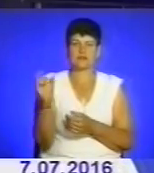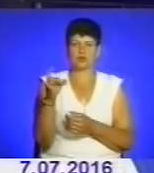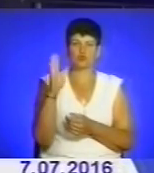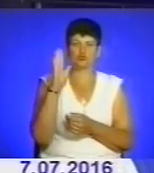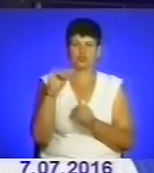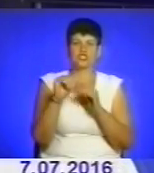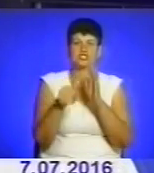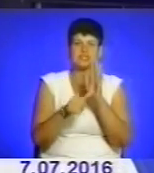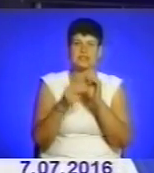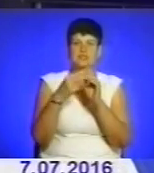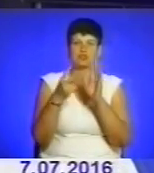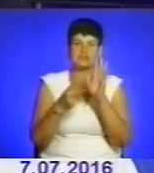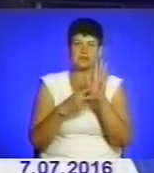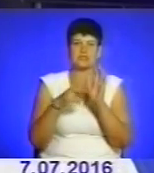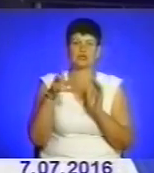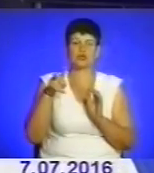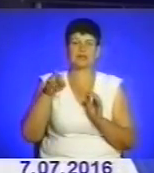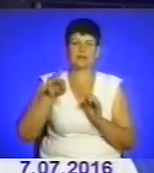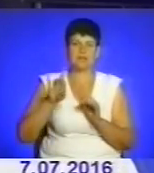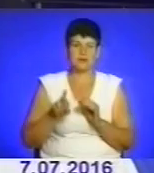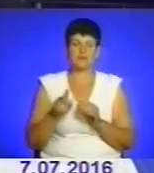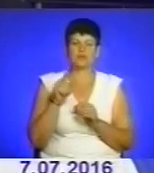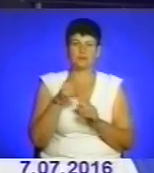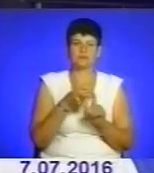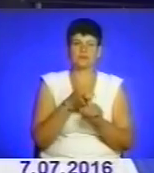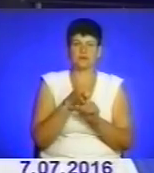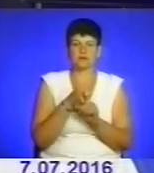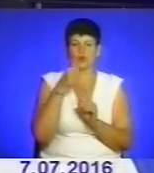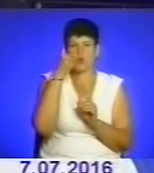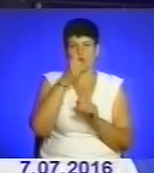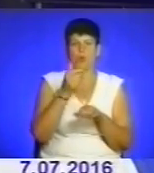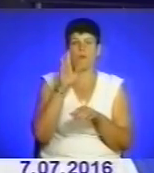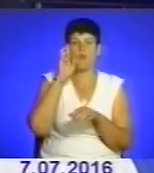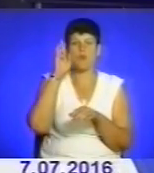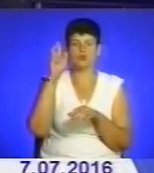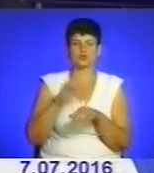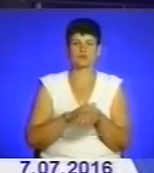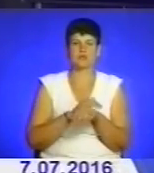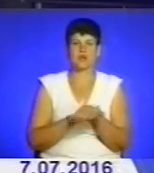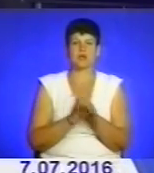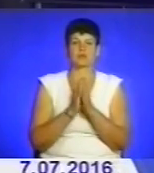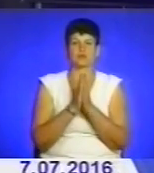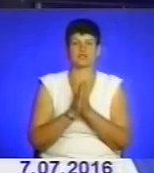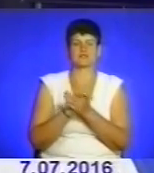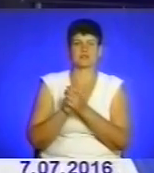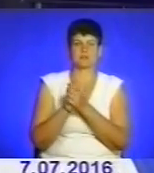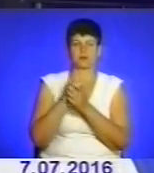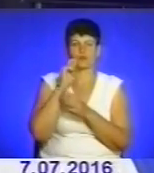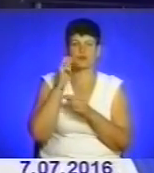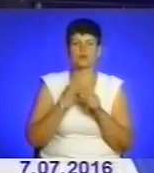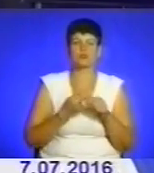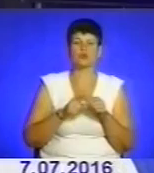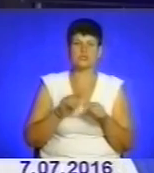відбудеться 16-17 липня. Вона приурочена ювілейному року Божого милосердя та молитві за мир в Україні. Про це йшлося